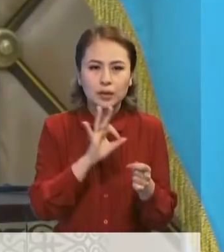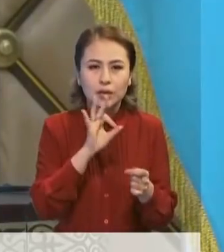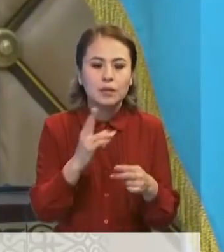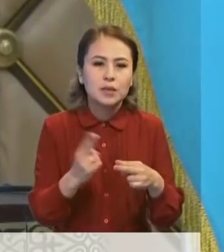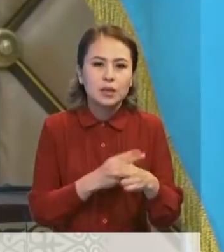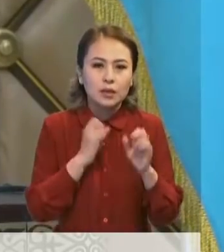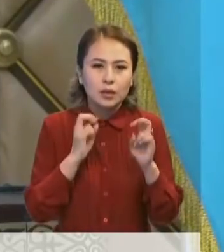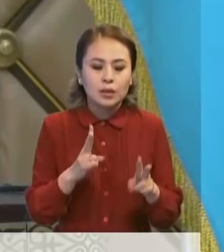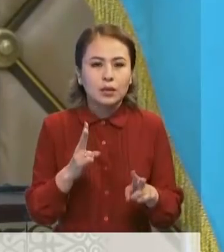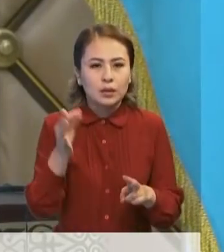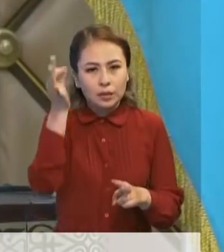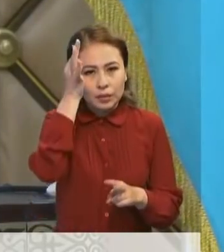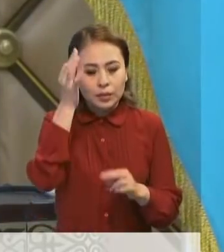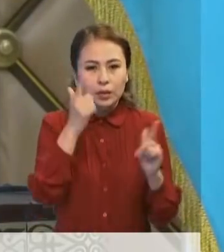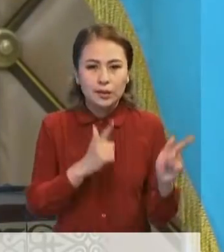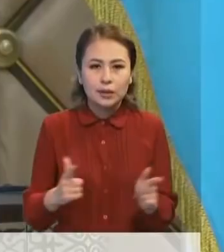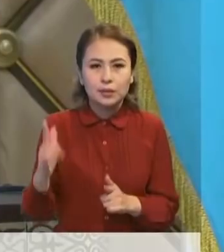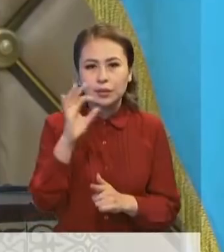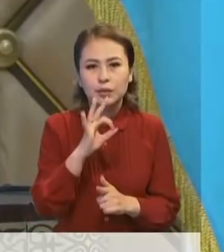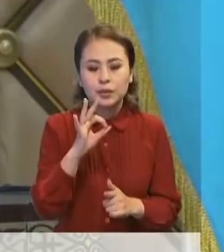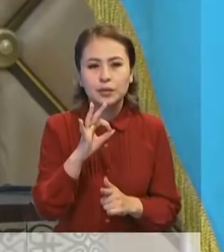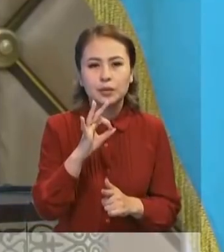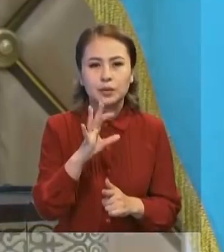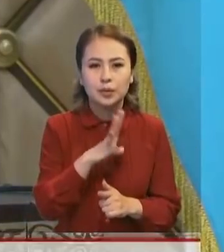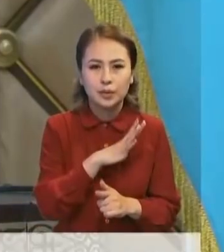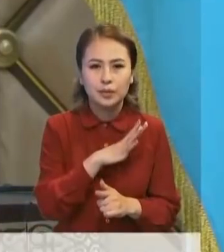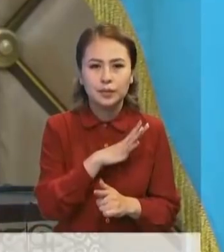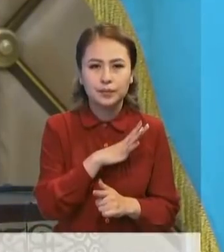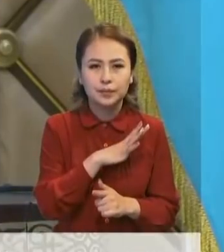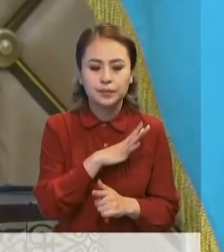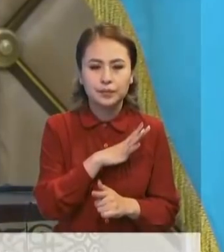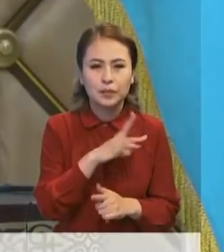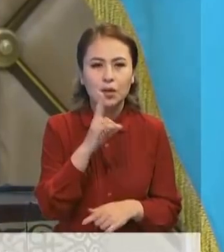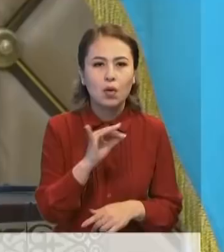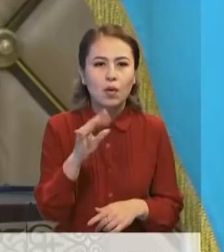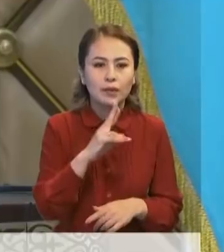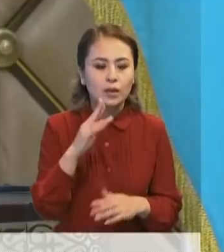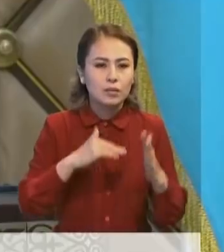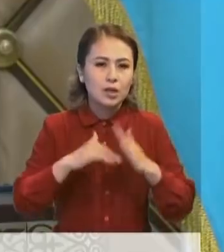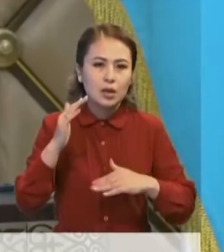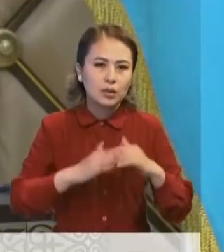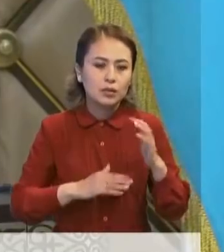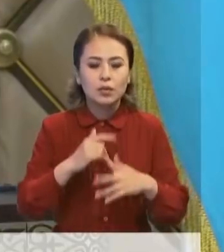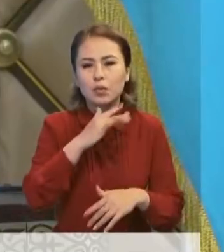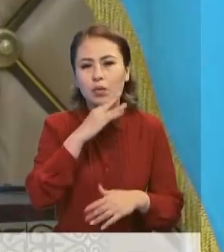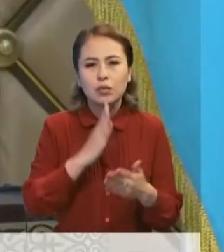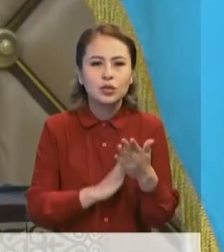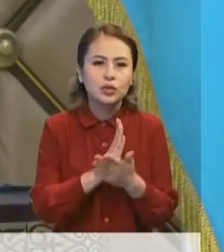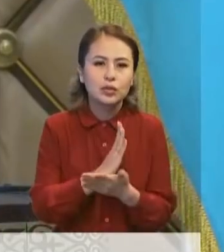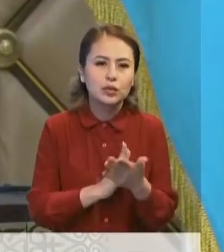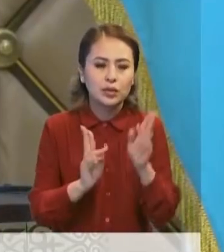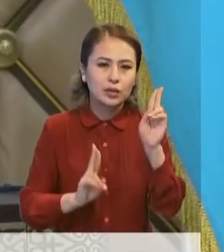әсеріне назар аударуға дайындығы жөнінде шаралар қарастырылған. Ковид тәжірибесі тіпті көп жылдық